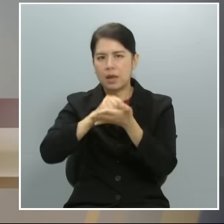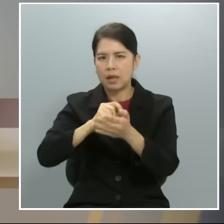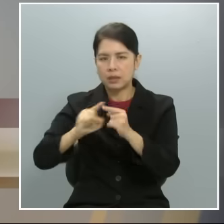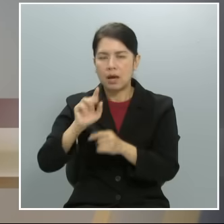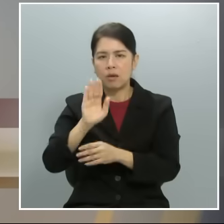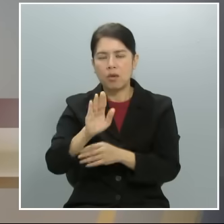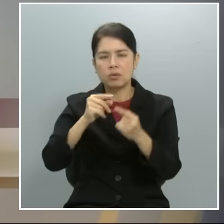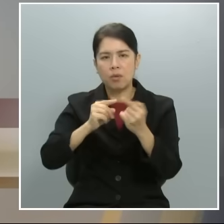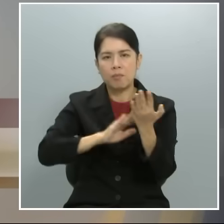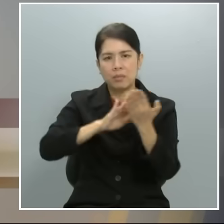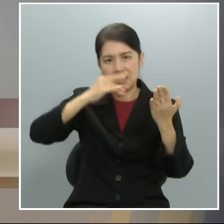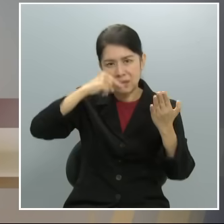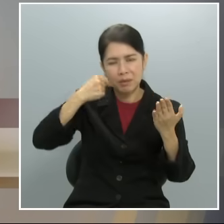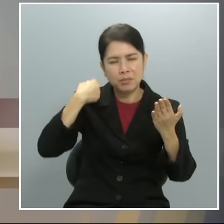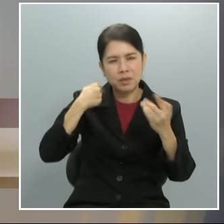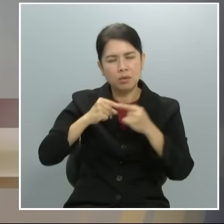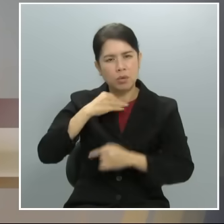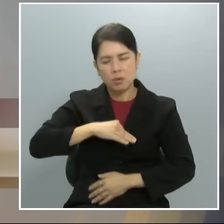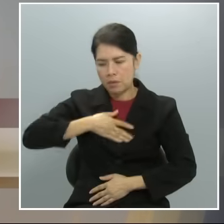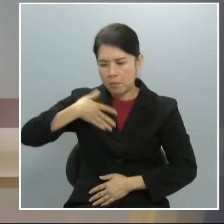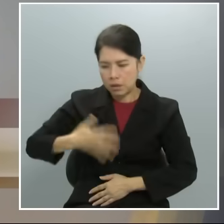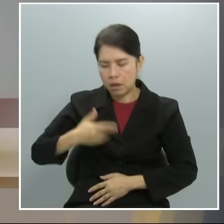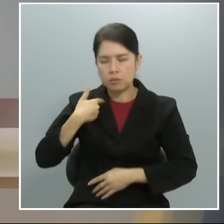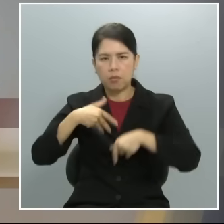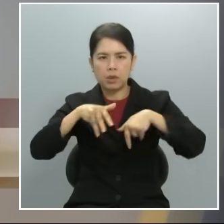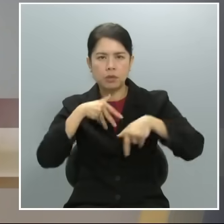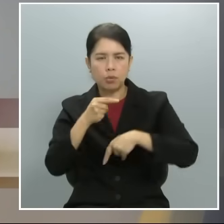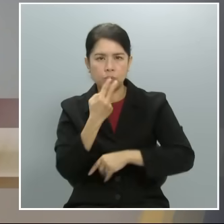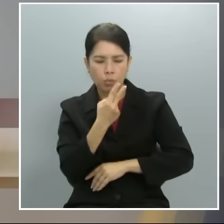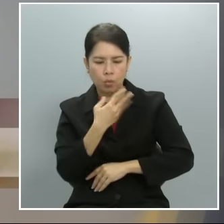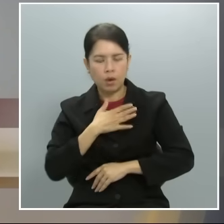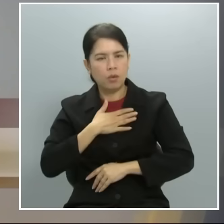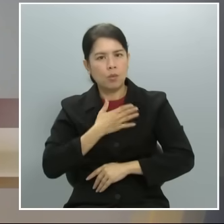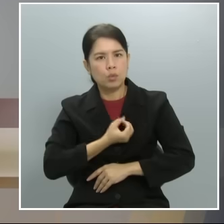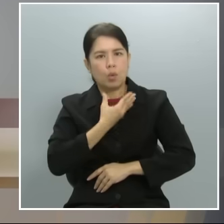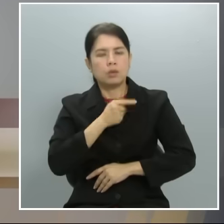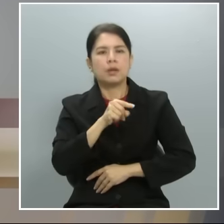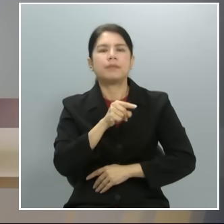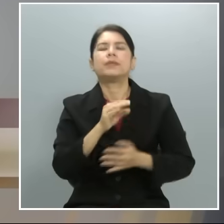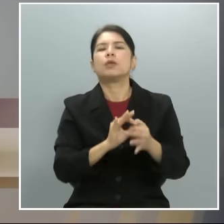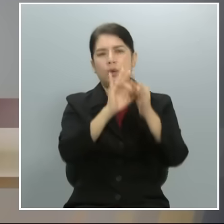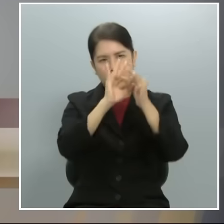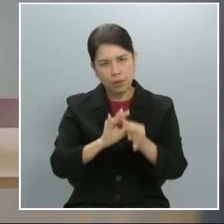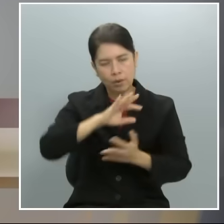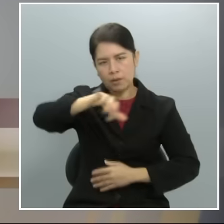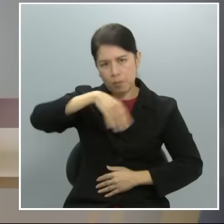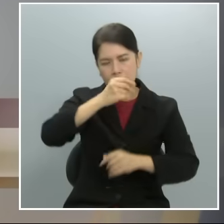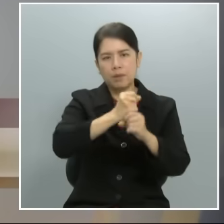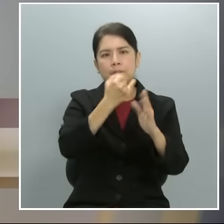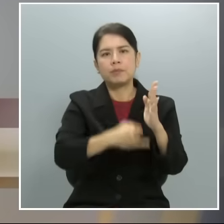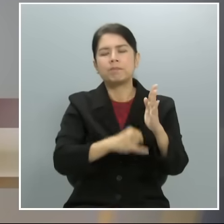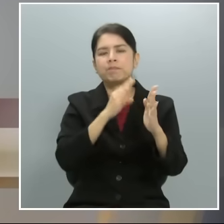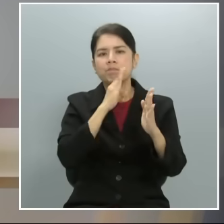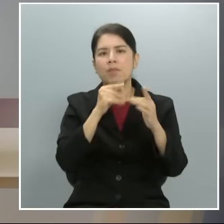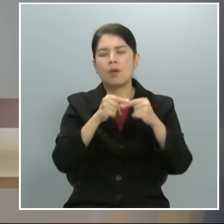ประเทศหรือก่อให้เกิดความตื่นตดกแก่ประชาชนเข้ามั้ยเข้าเข้าค่ะนี่หากการกระทำนี้ส่งผล